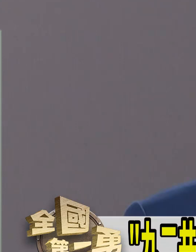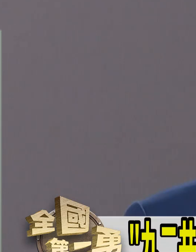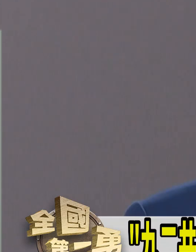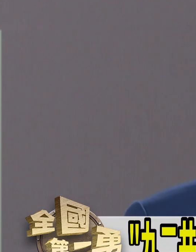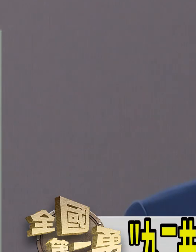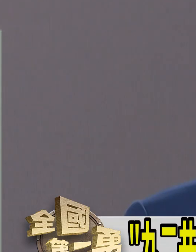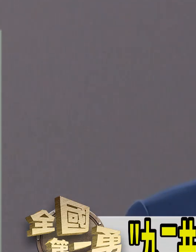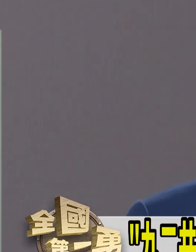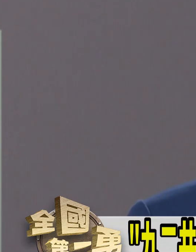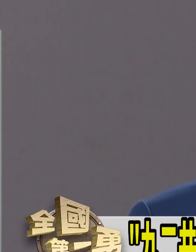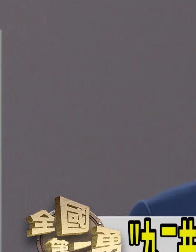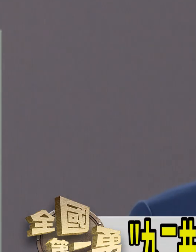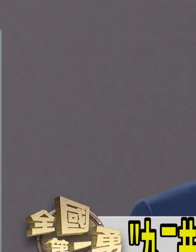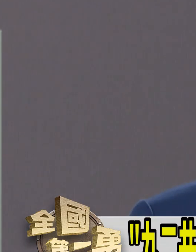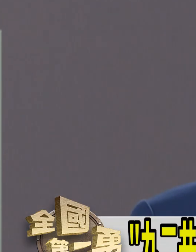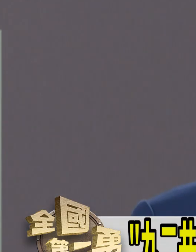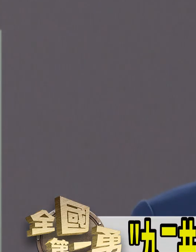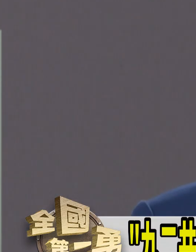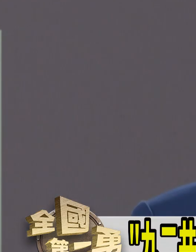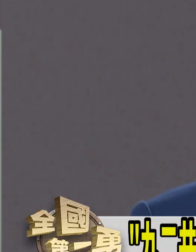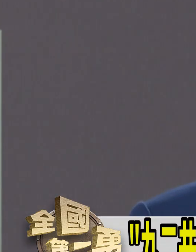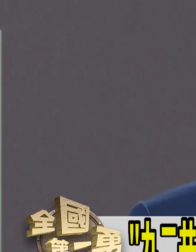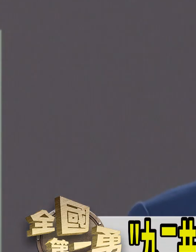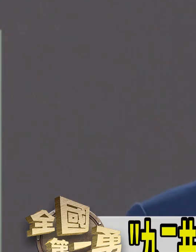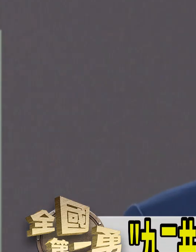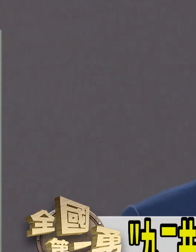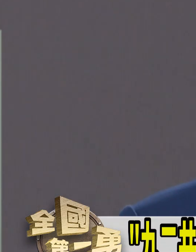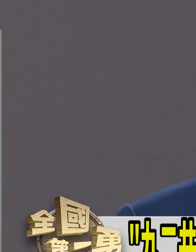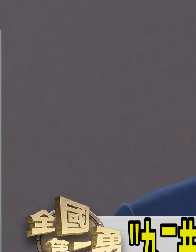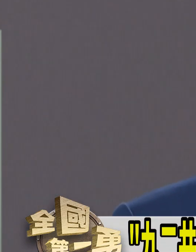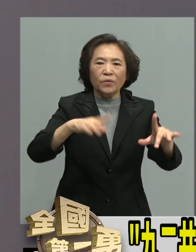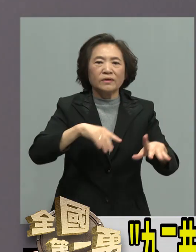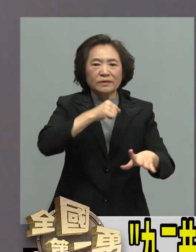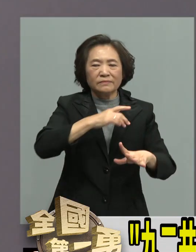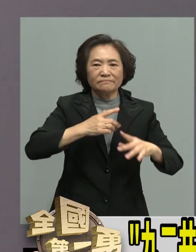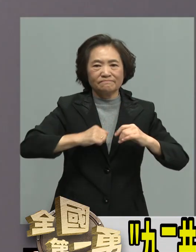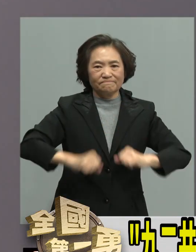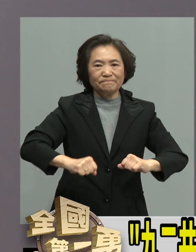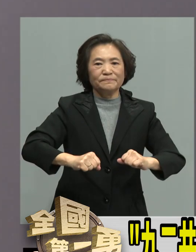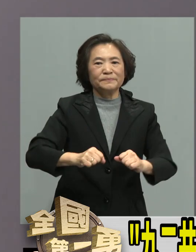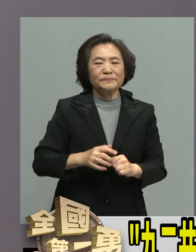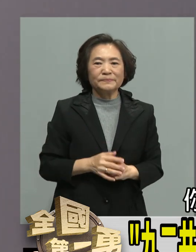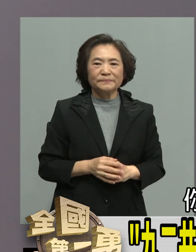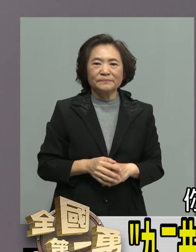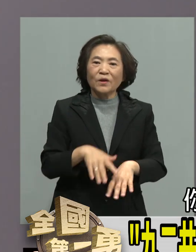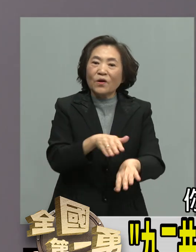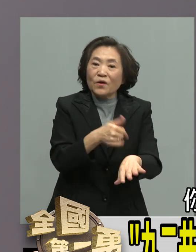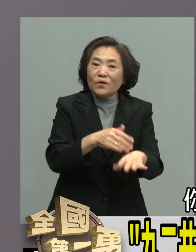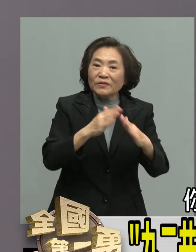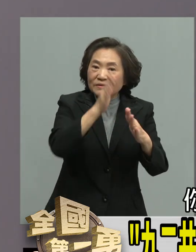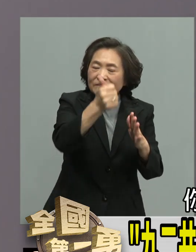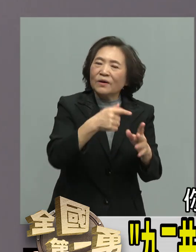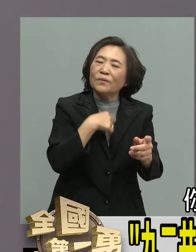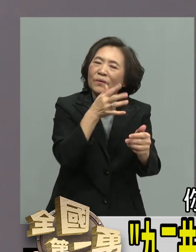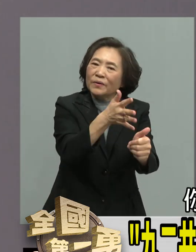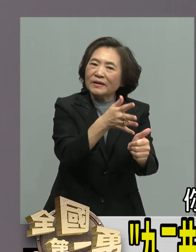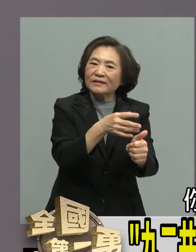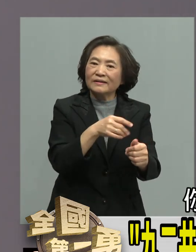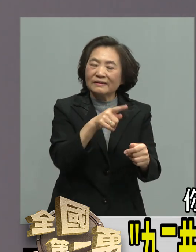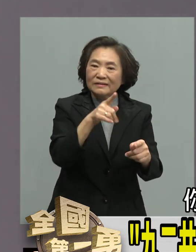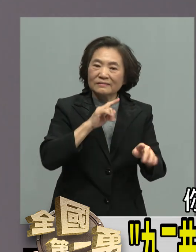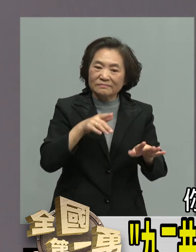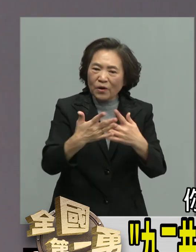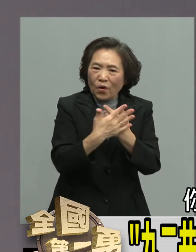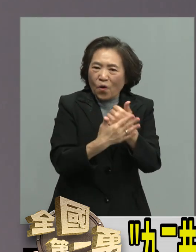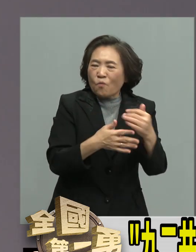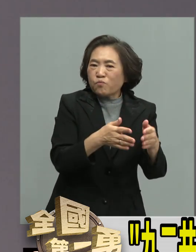咬，赖清德尤其炮轰侯友宜接受九二共识。 侯市长，你口口声声说要守护中